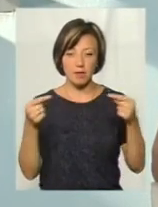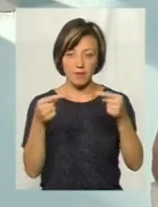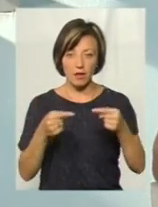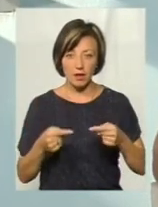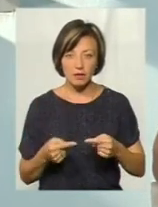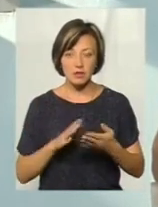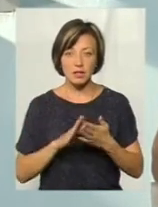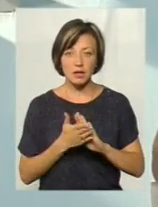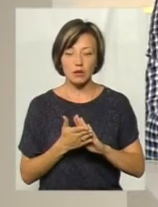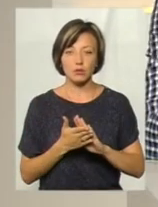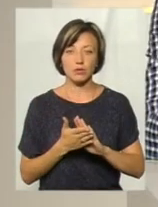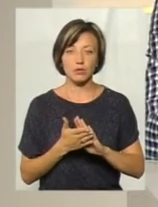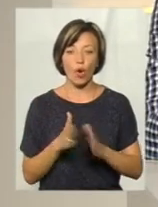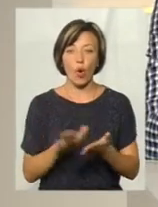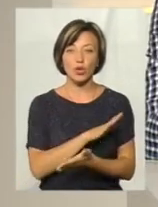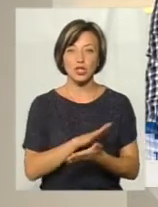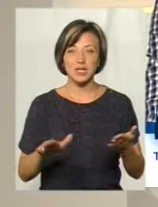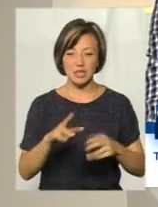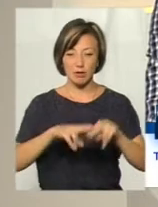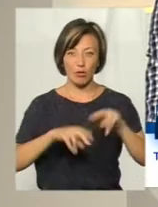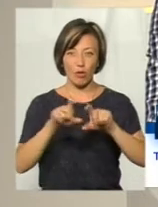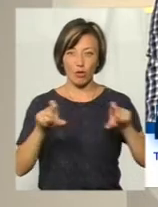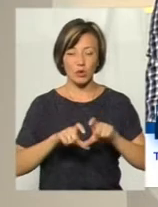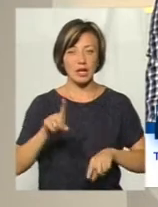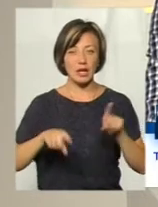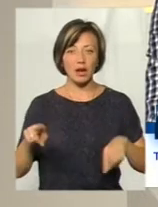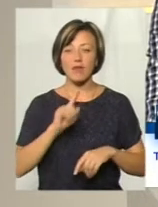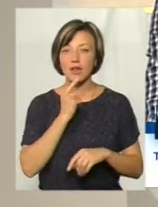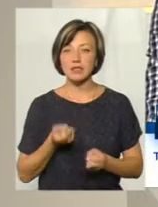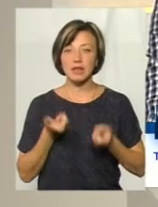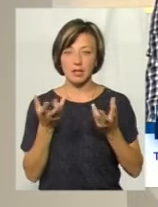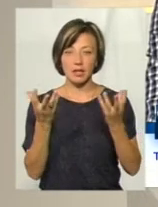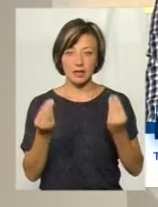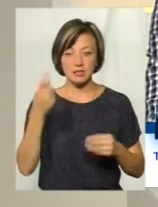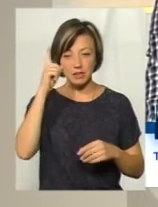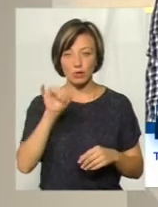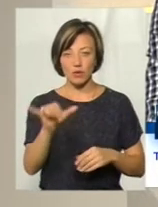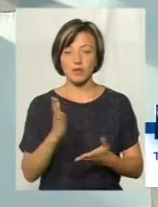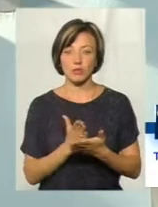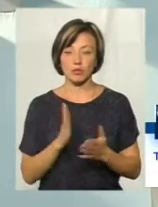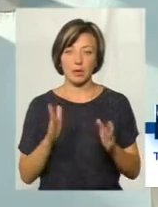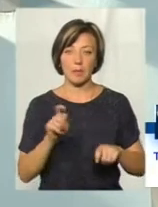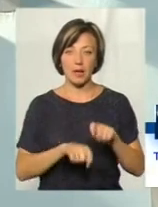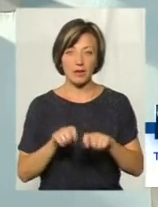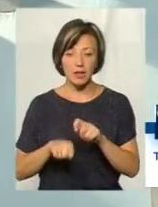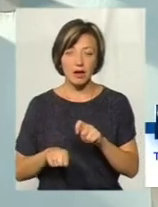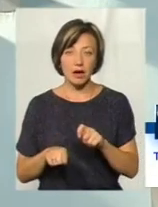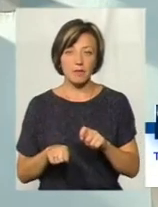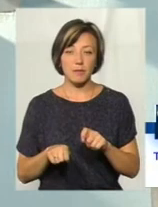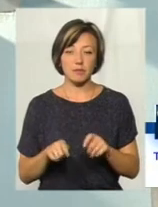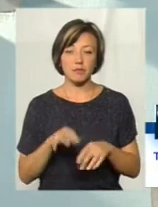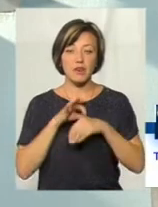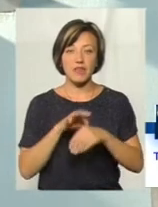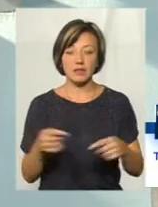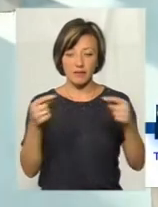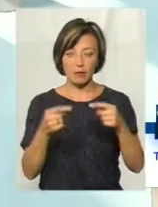належного стану, допустимо, те саме очисні споруди, то інколи важко за кілька днів, знаючи про те, що буде плановий захід держнагляду контролю, привести